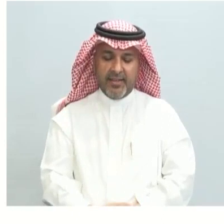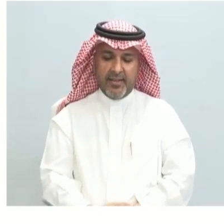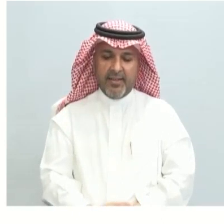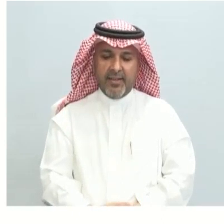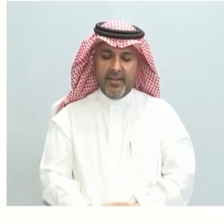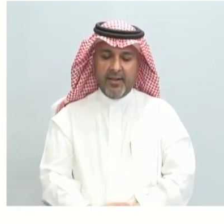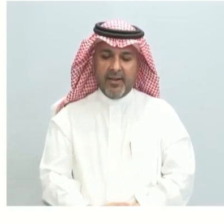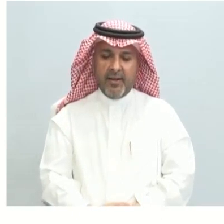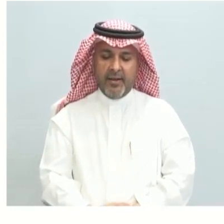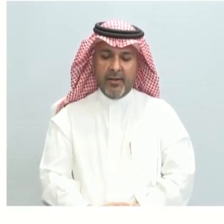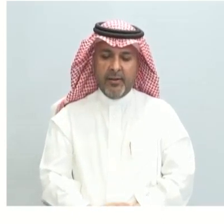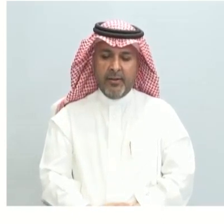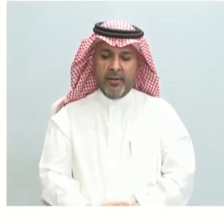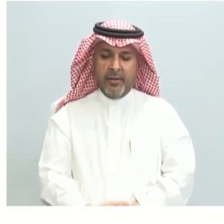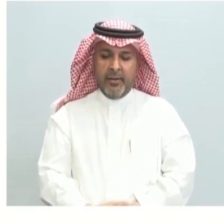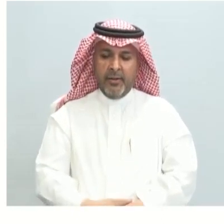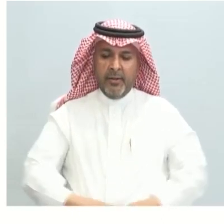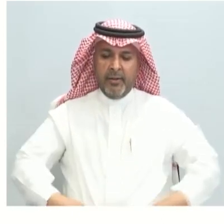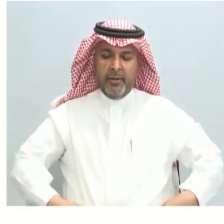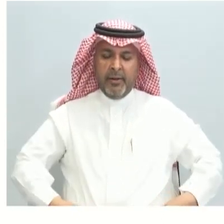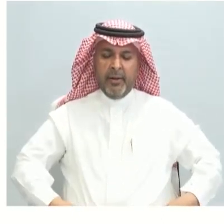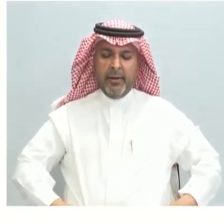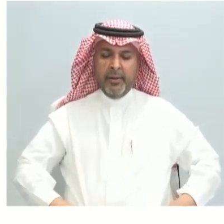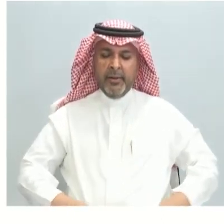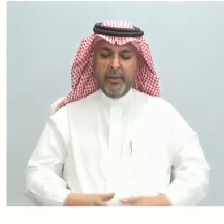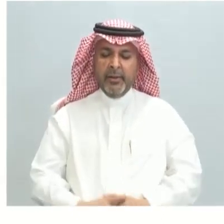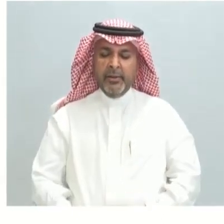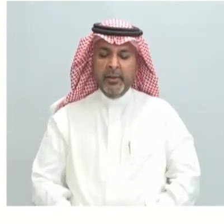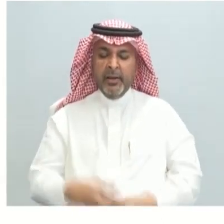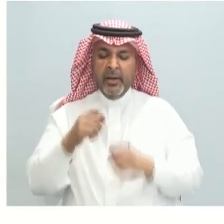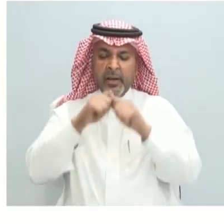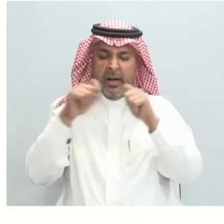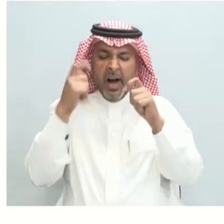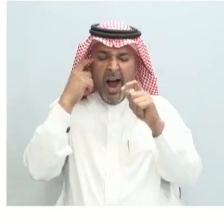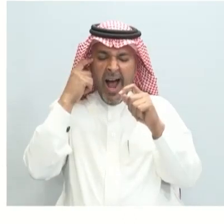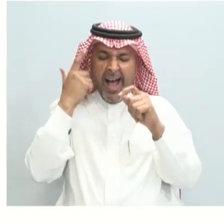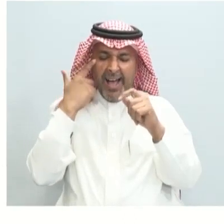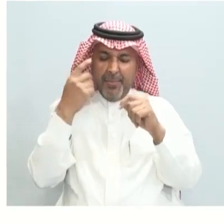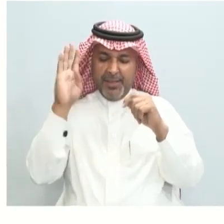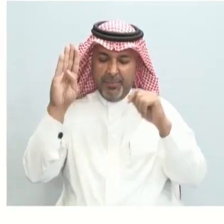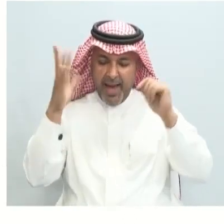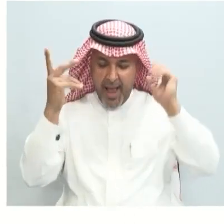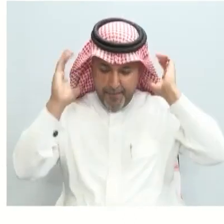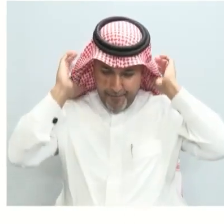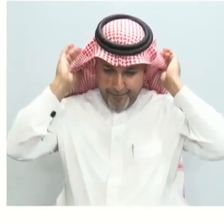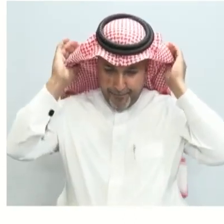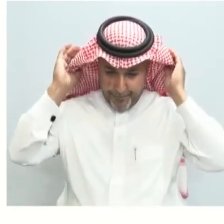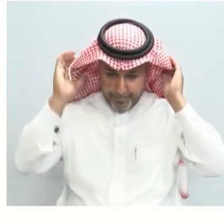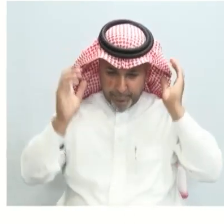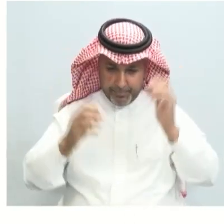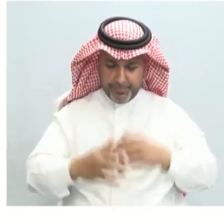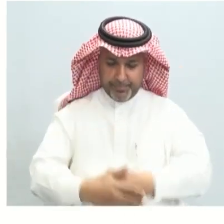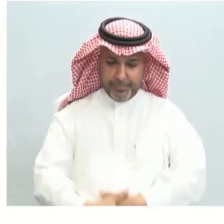قانونًا إحنا بنقول الآن أن طول الدورة عفوًا. طول الدورة